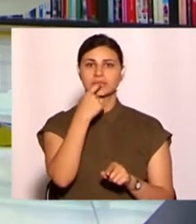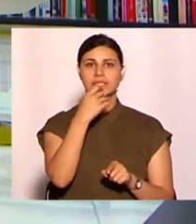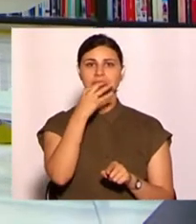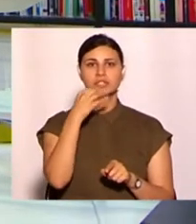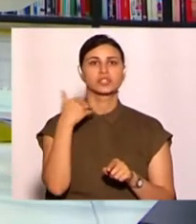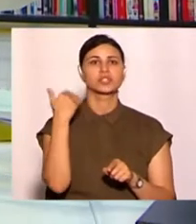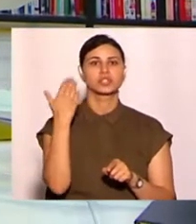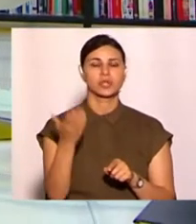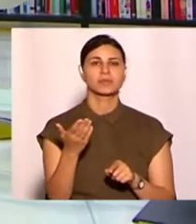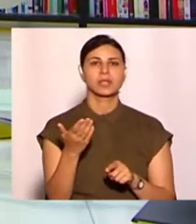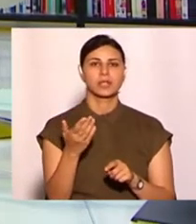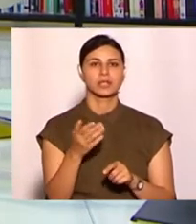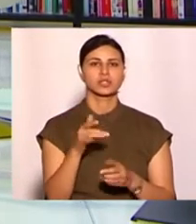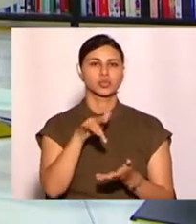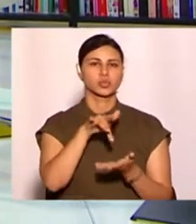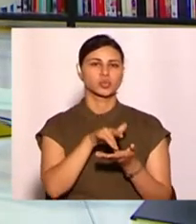ზემოთ